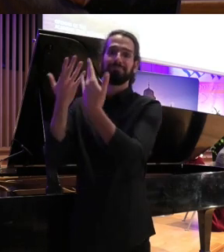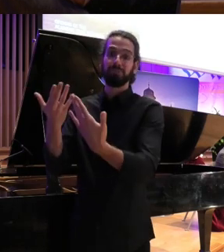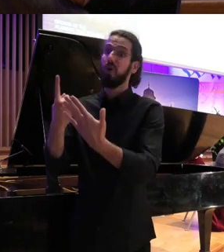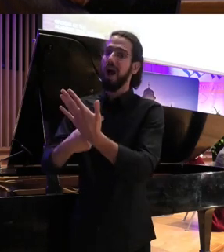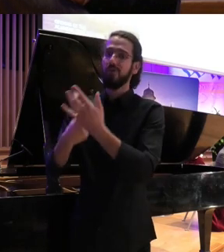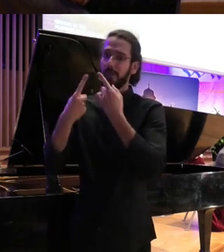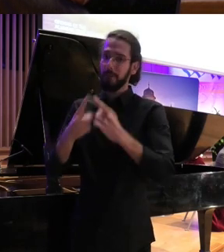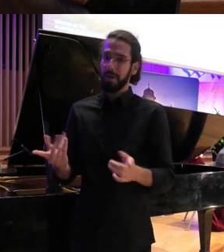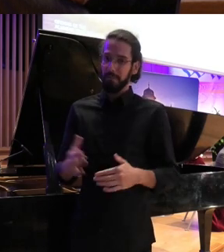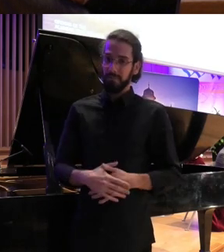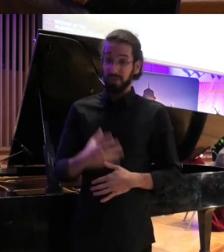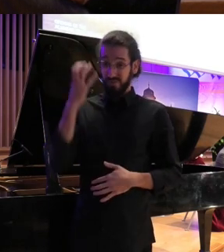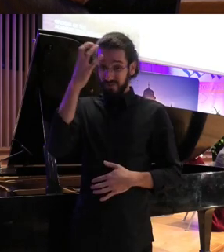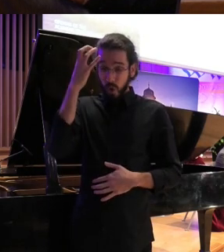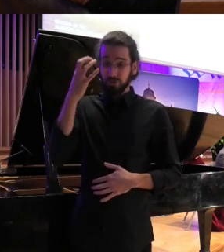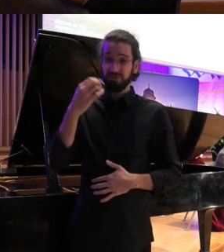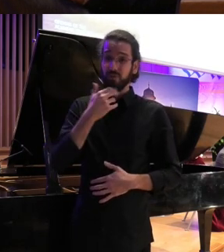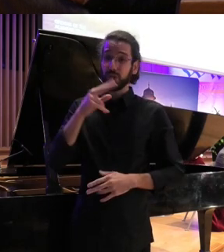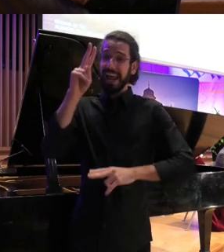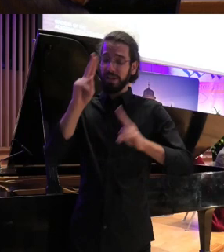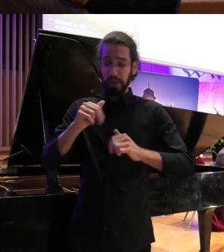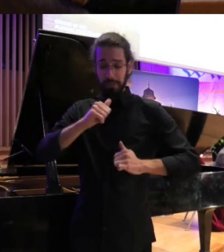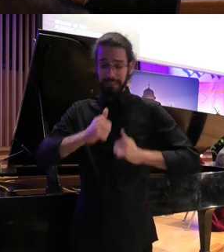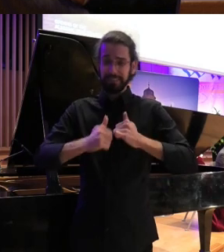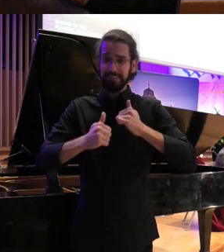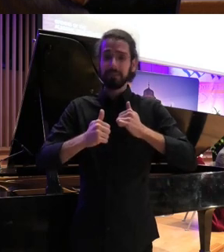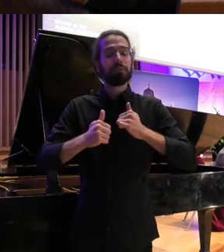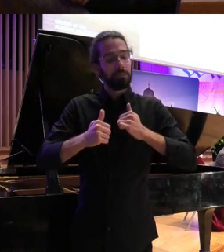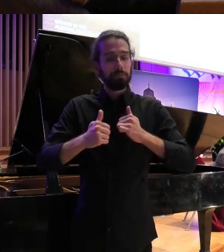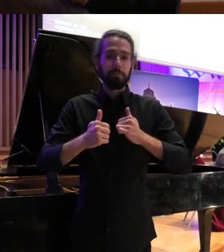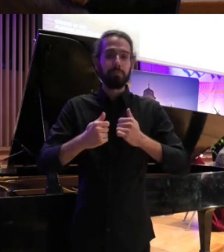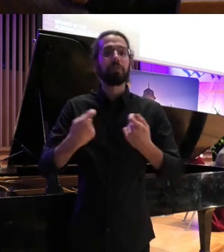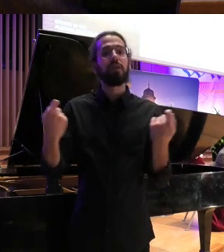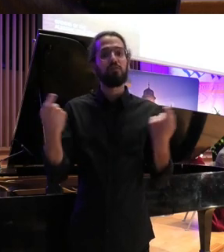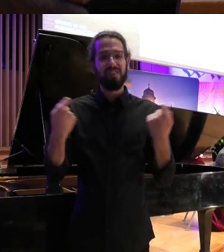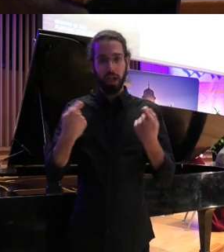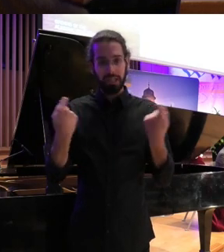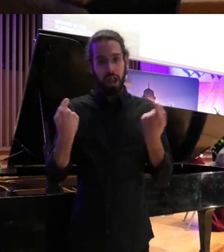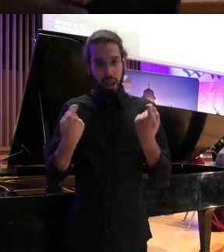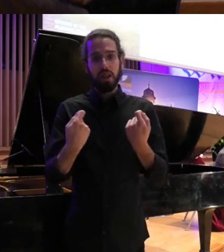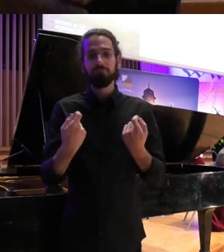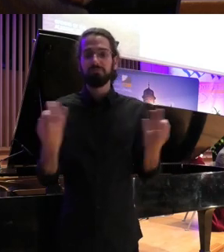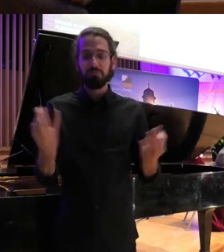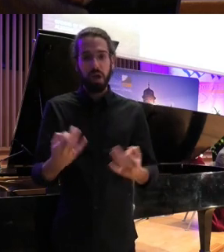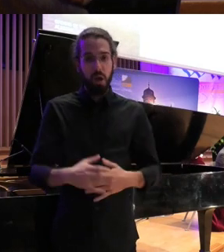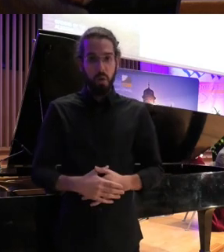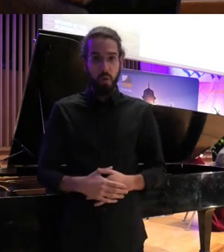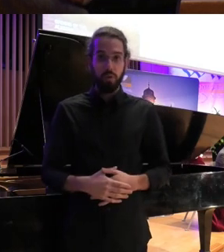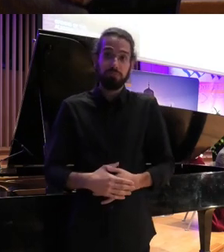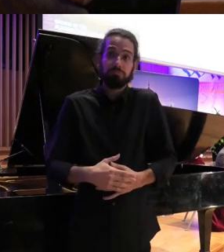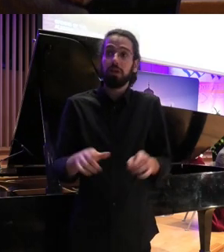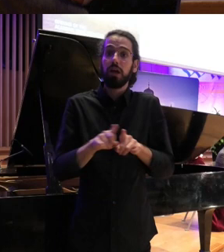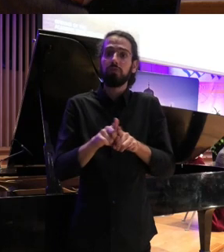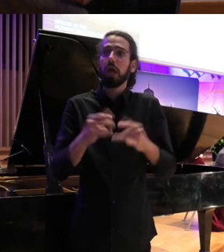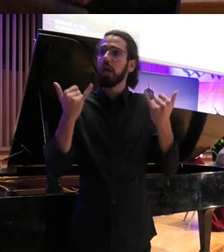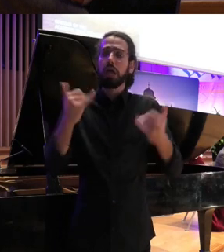man international konkurriert, braucht man finanzielle Förderung natürlich. Das heißt, wir können jetzt nicht sagen, das ist jetzt zu Ende, wir